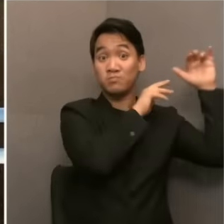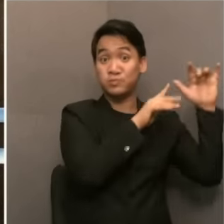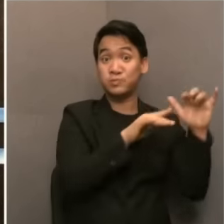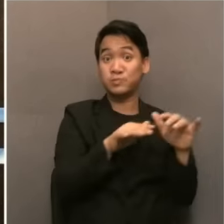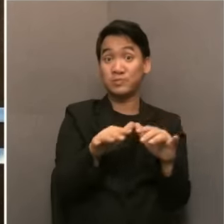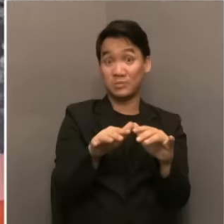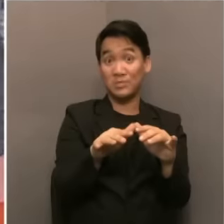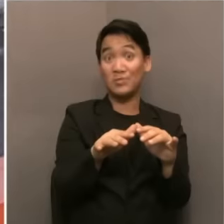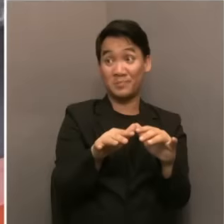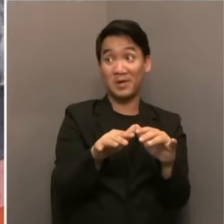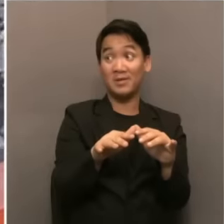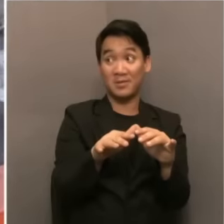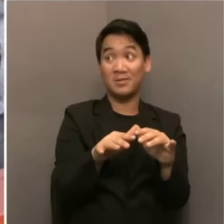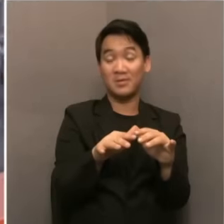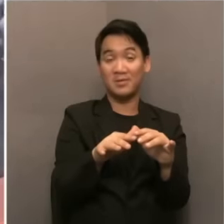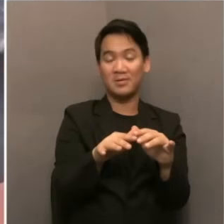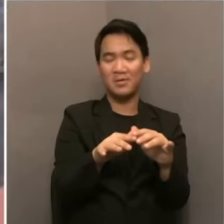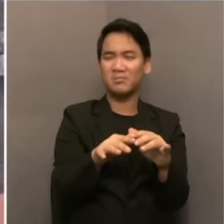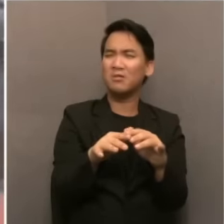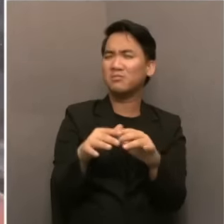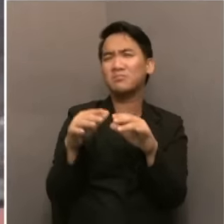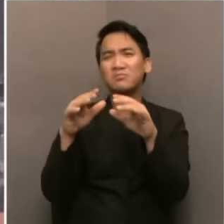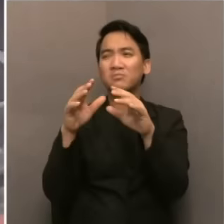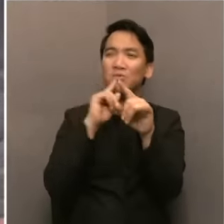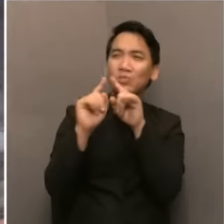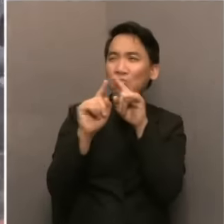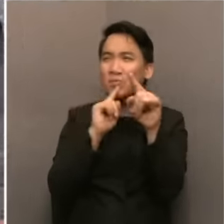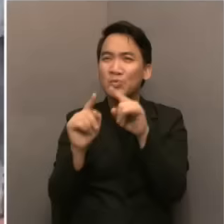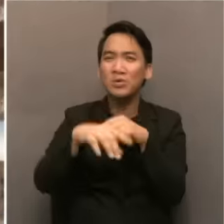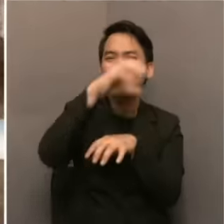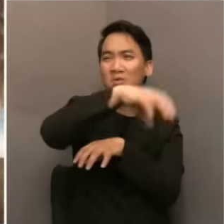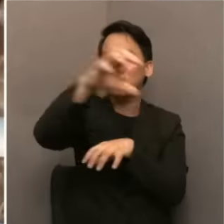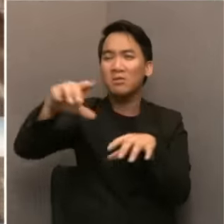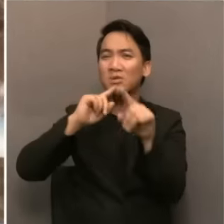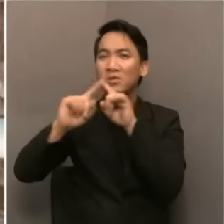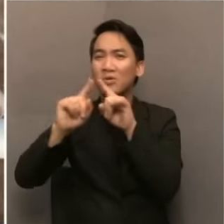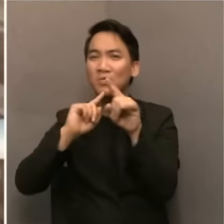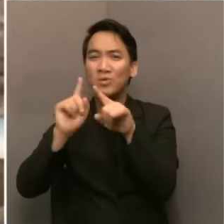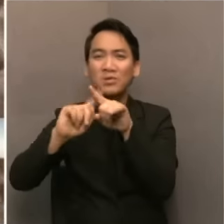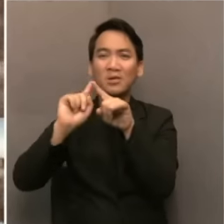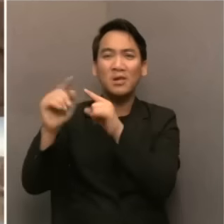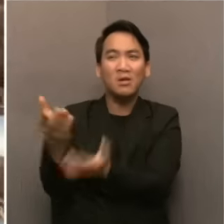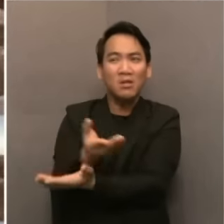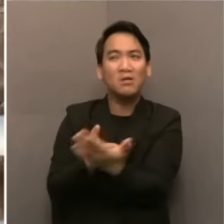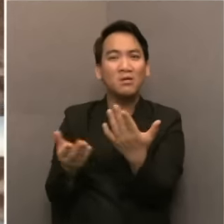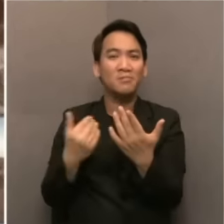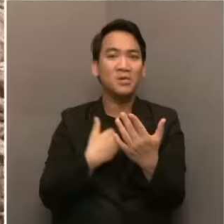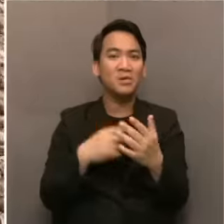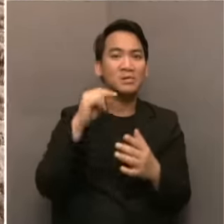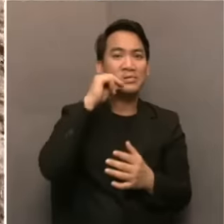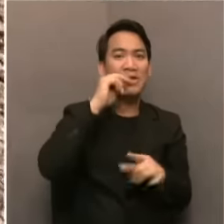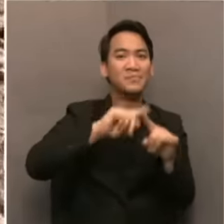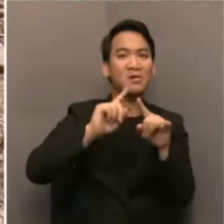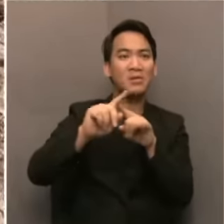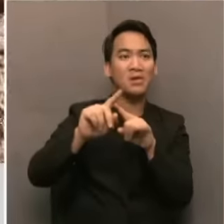ากที่ได้ประชุมกับทางหน่วยงานต่างๆและที่เกี่ยวข้องกับการบริหารจัดการน้ำเนี่ยก็ปรากฏว่าระดับน้ำต่างๆเนี่ยเราก็ลด